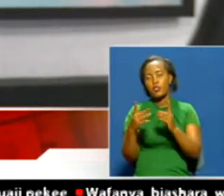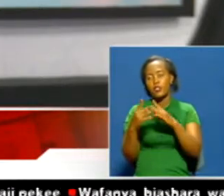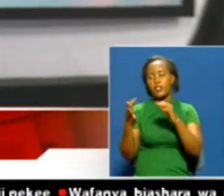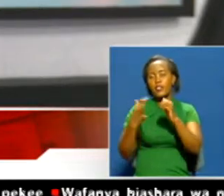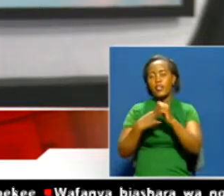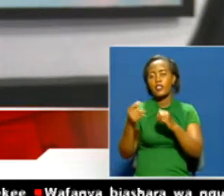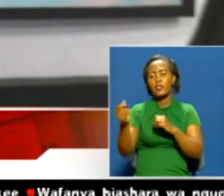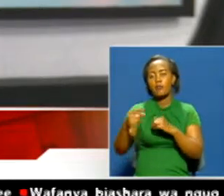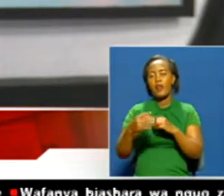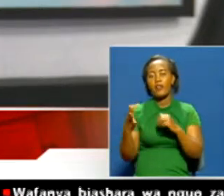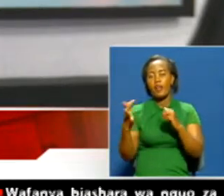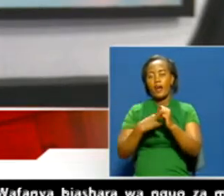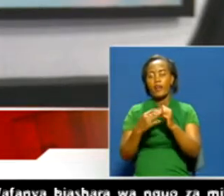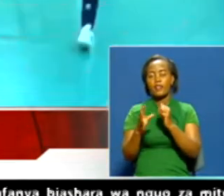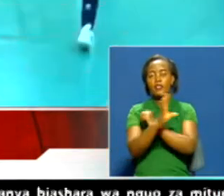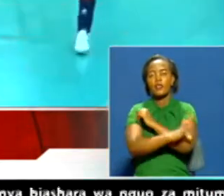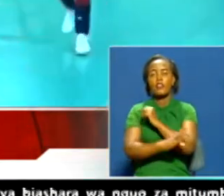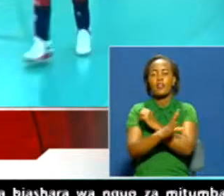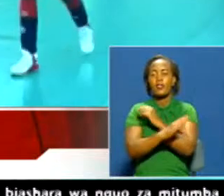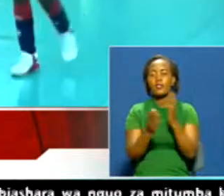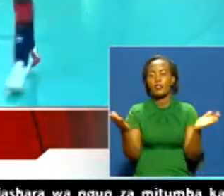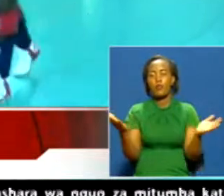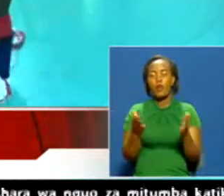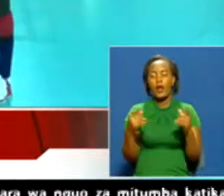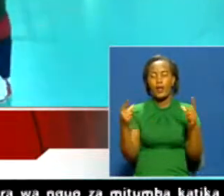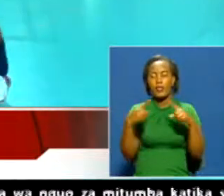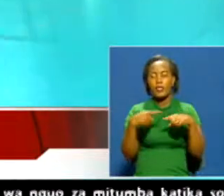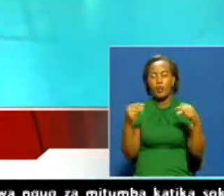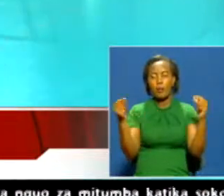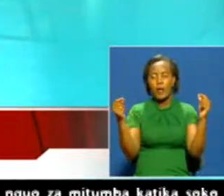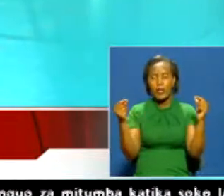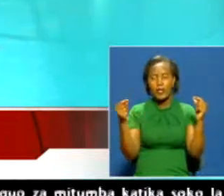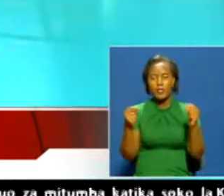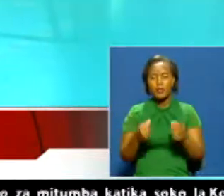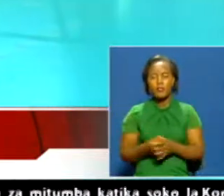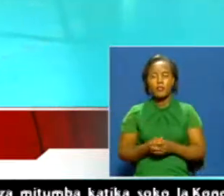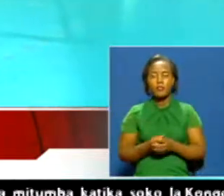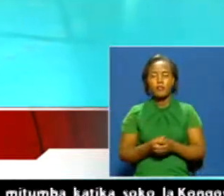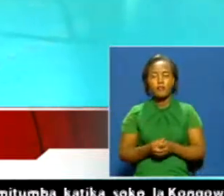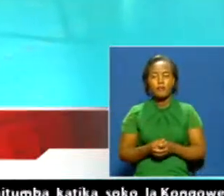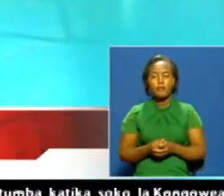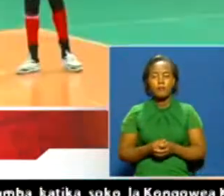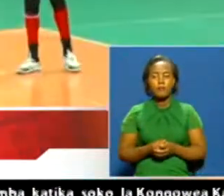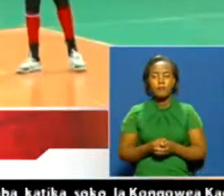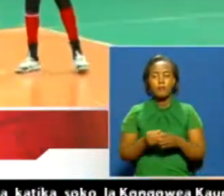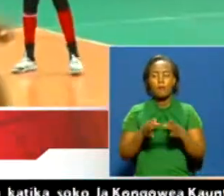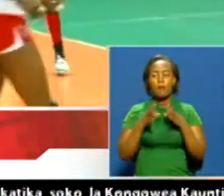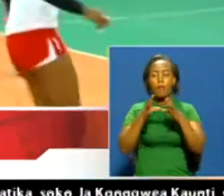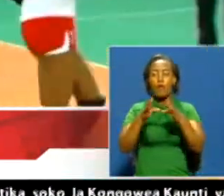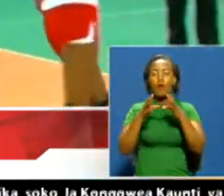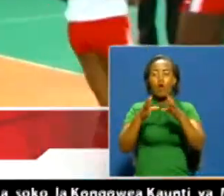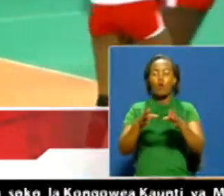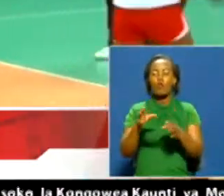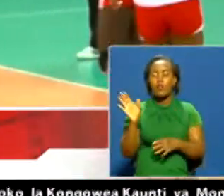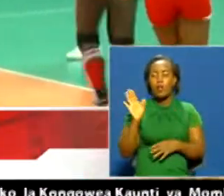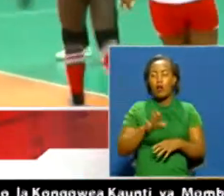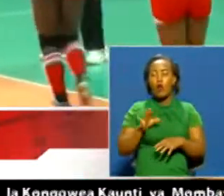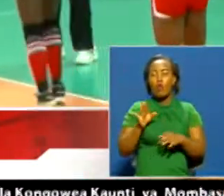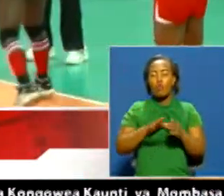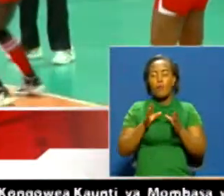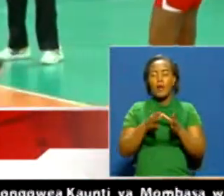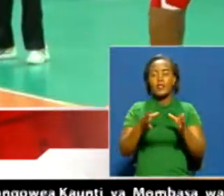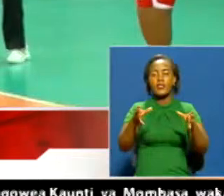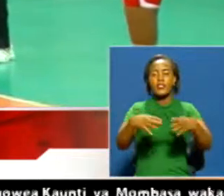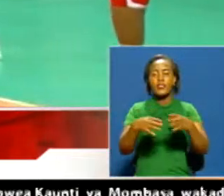Agosti nchini Japan. Kocha mkuu wa Malkia Strikers Paul Bitok